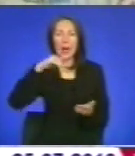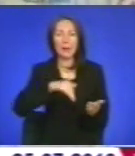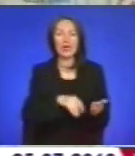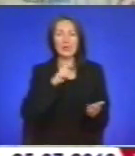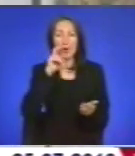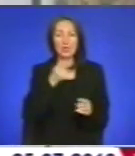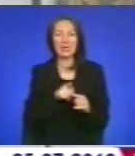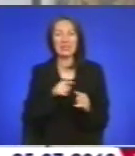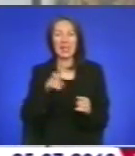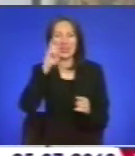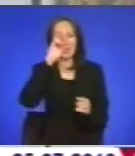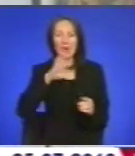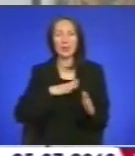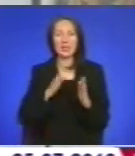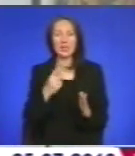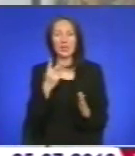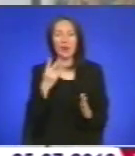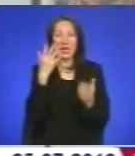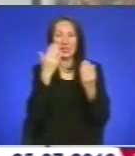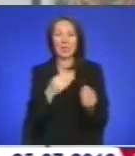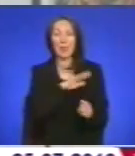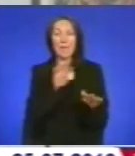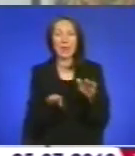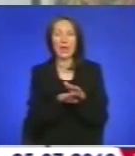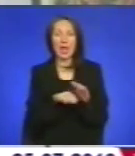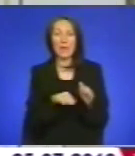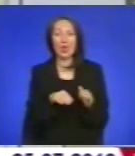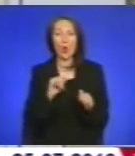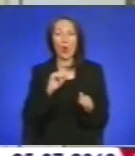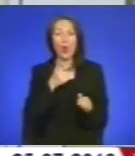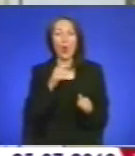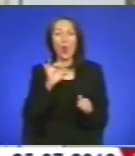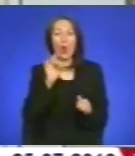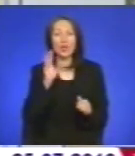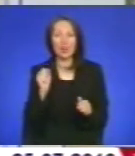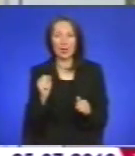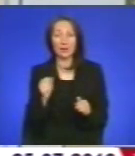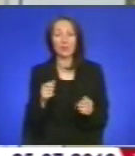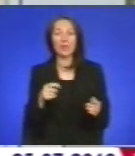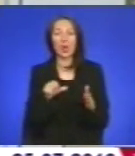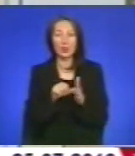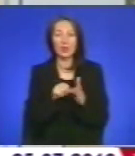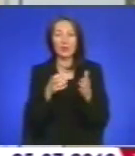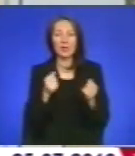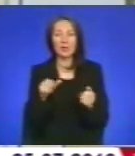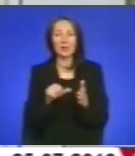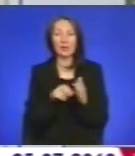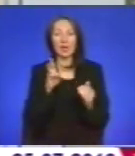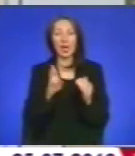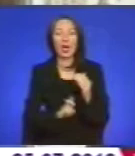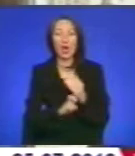держава проіснувала лише два дні, бо перейшла під Угорщину. Участь у виставці взяли представники духовенства, влади області та